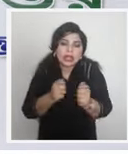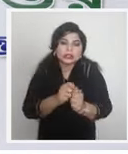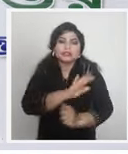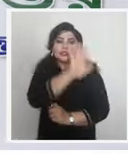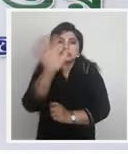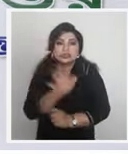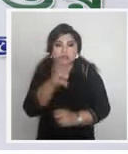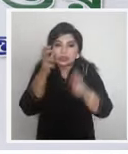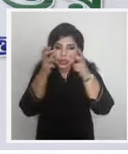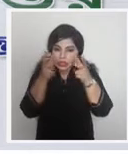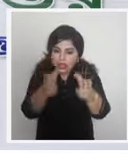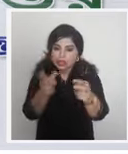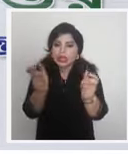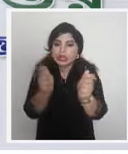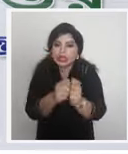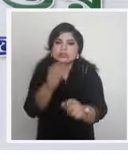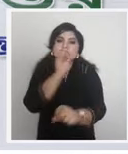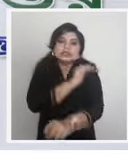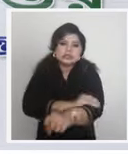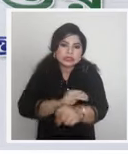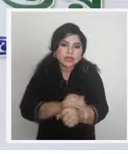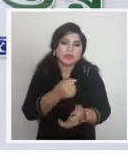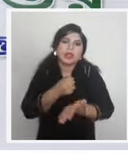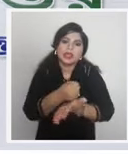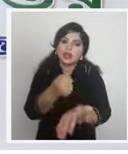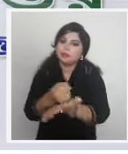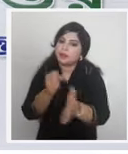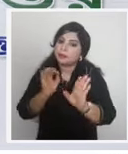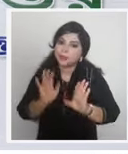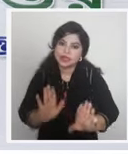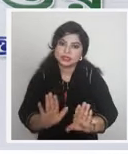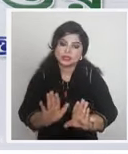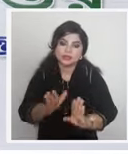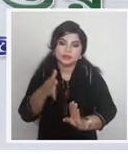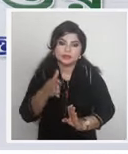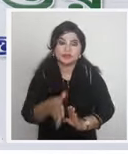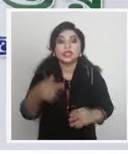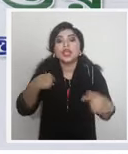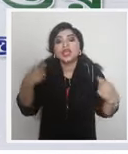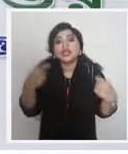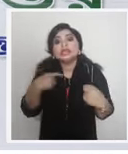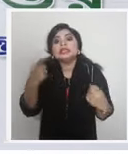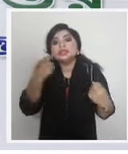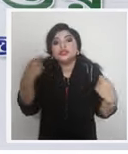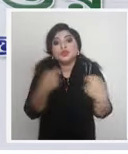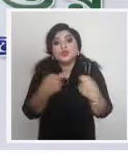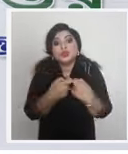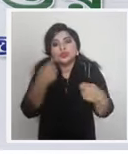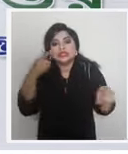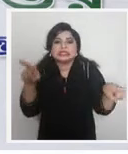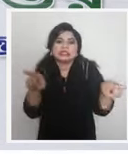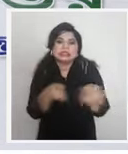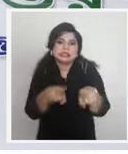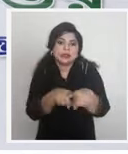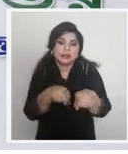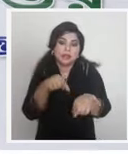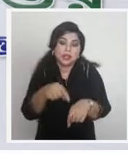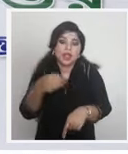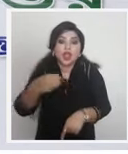এবং আসলে সকল স্তরের লোকরাই এই যুদ্ধে সামিল হয়েছেন এবং যার যার অবস্থান থেকে যুদ্ধ করে